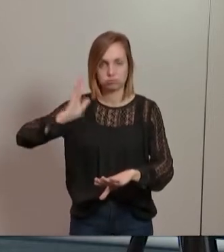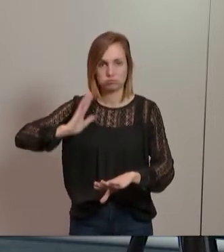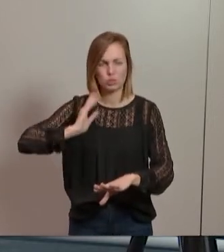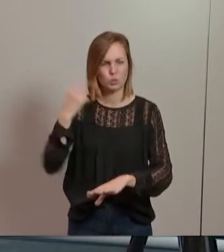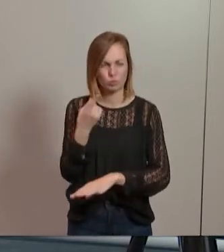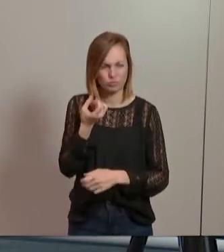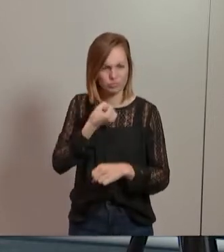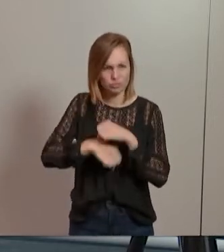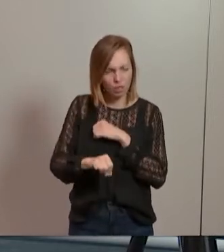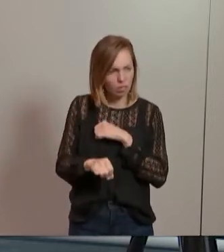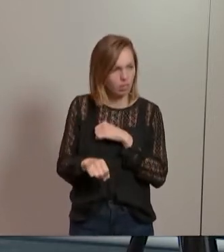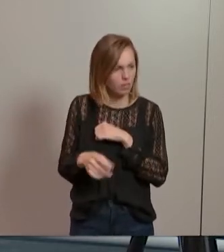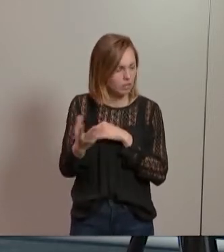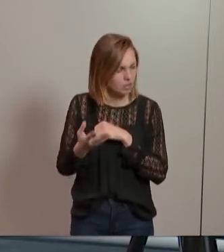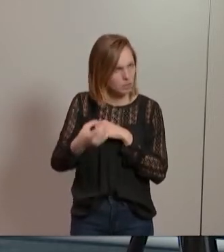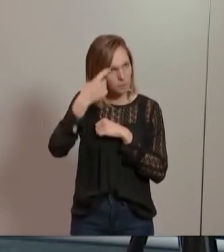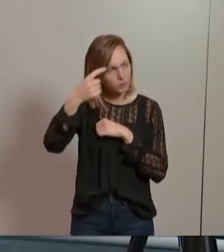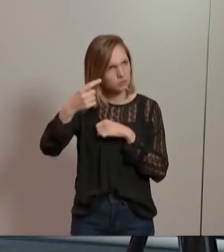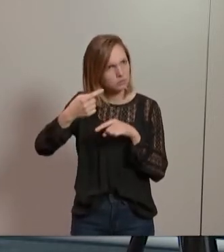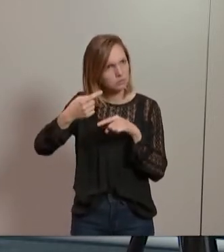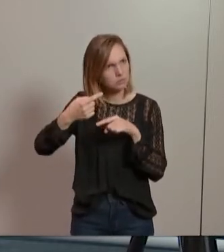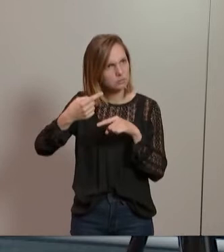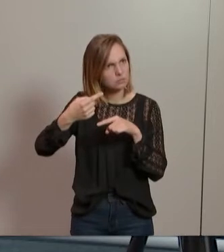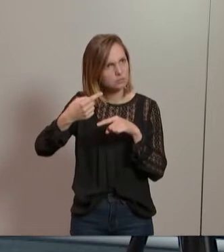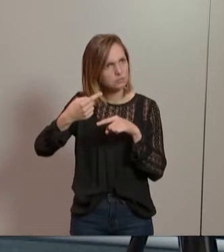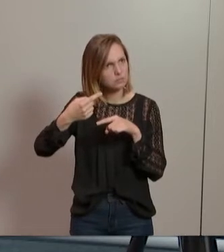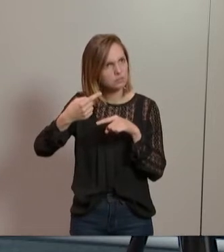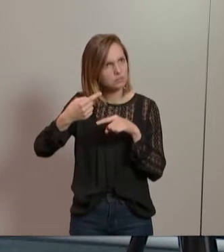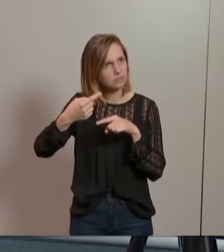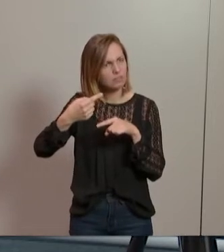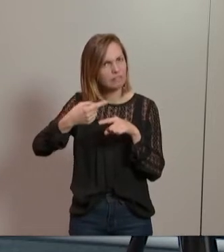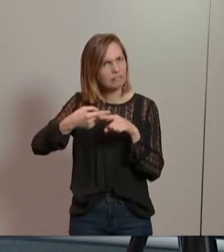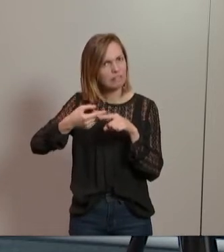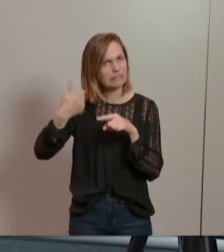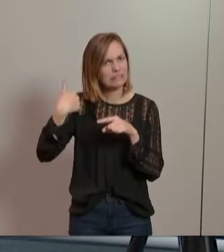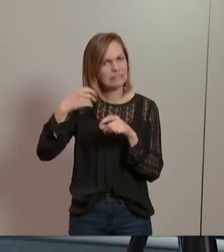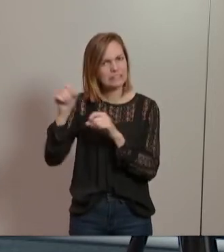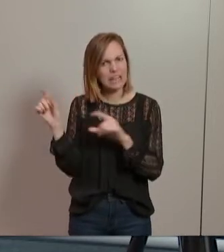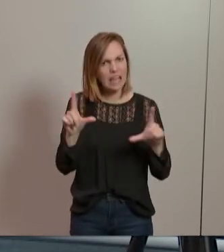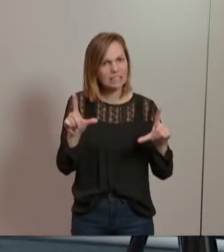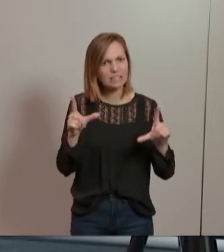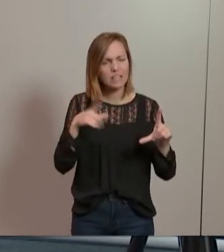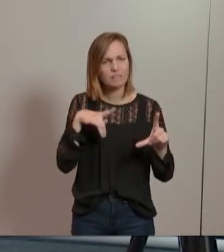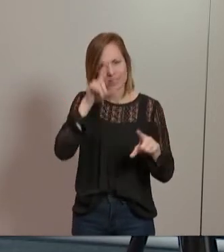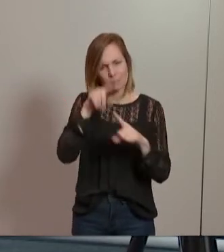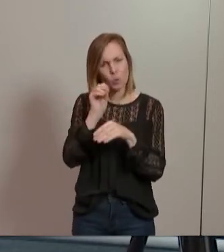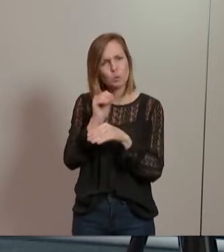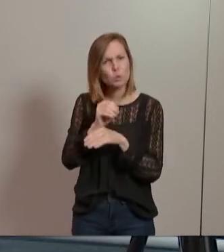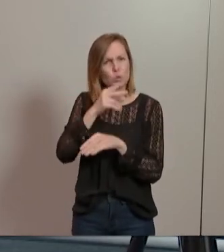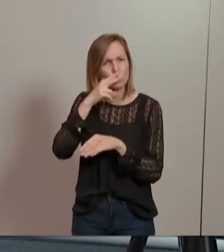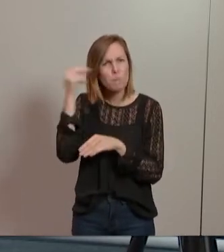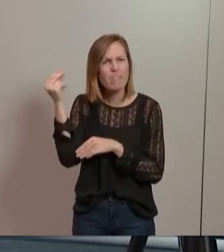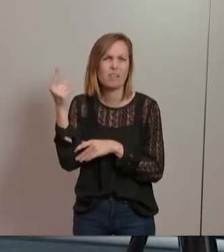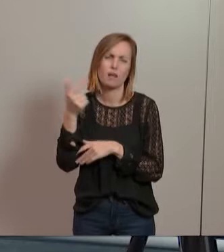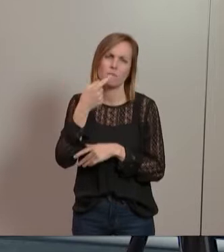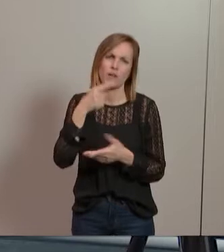me gêne toujours, c'était sur, je pense, la dernière ou la slide, la notion de ressources humaines. Je préférais franchement la